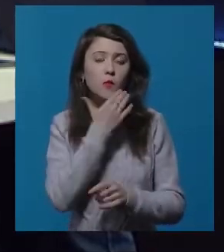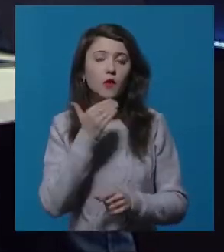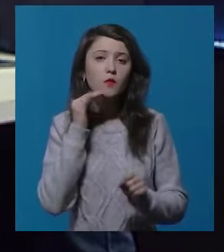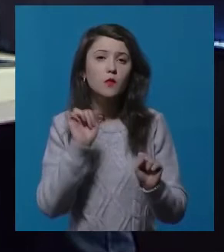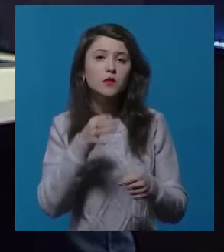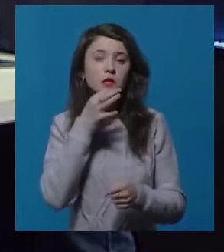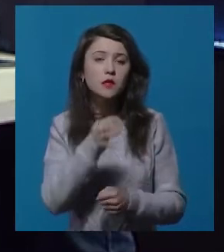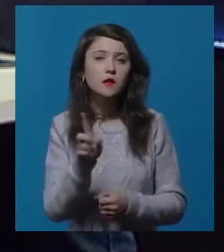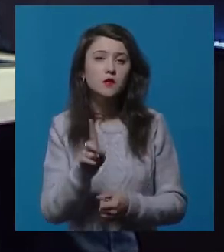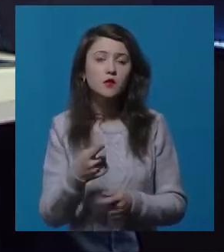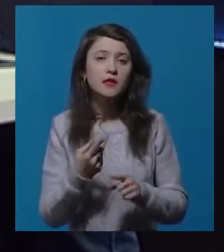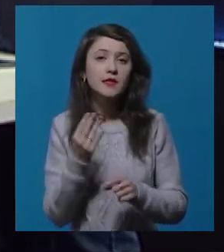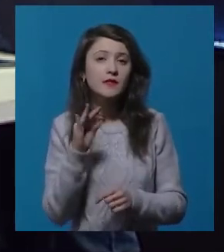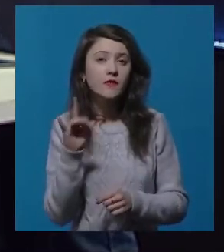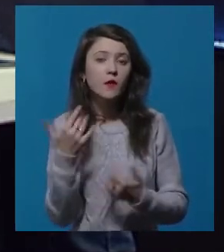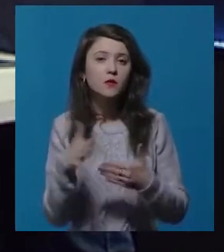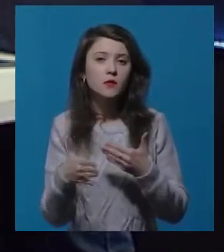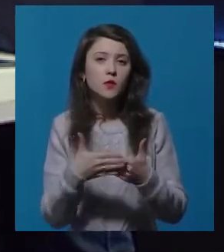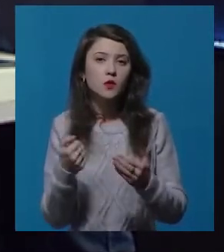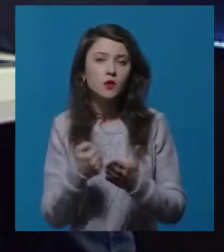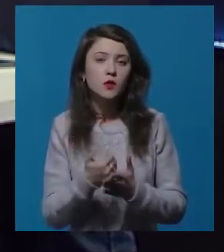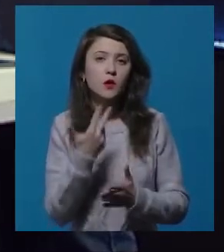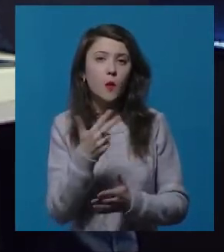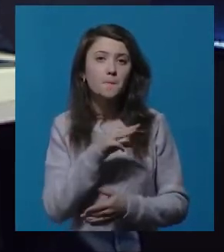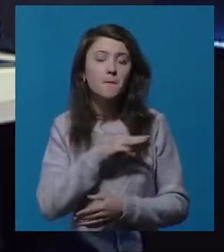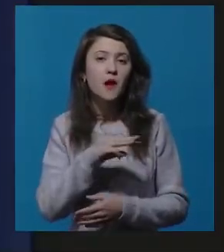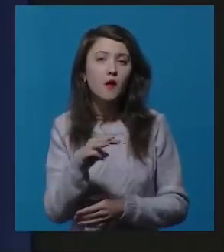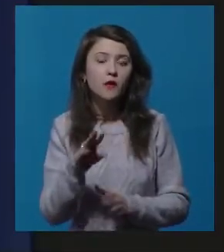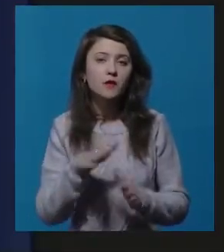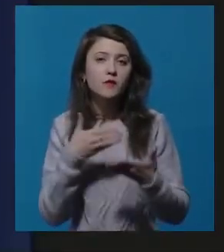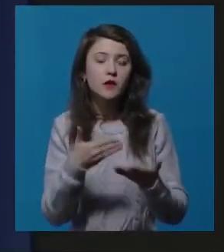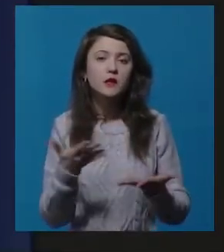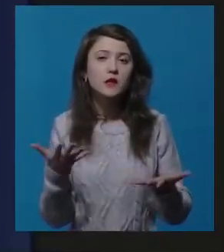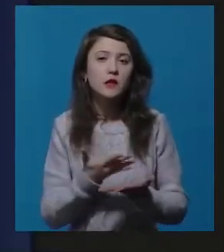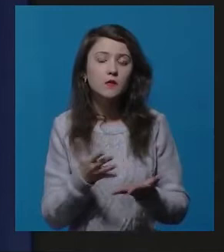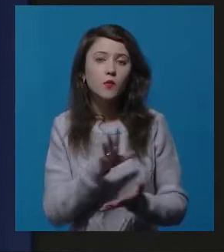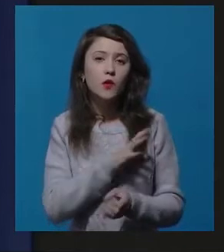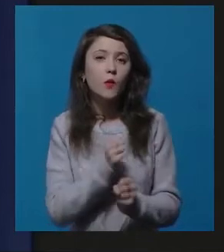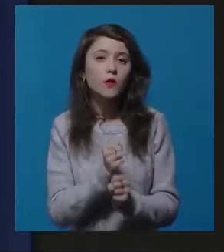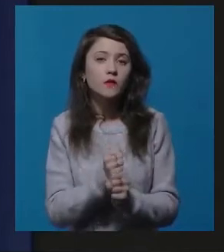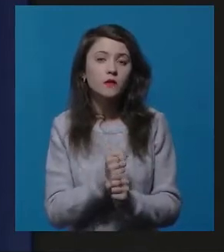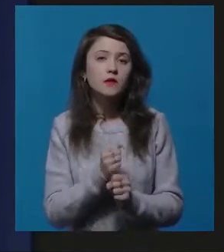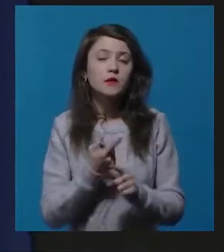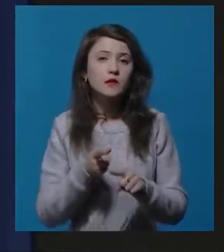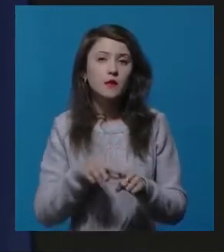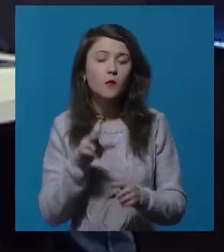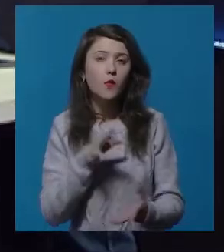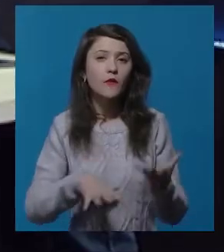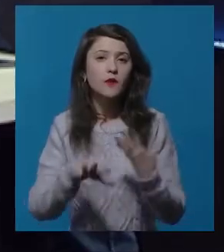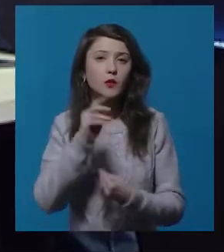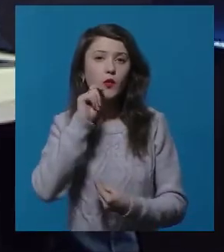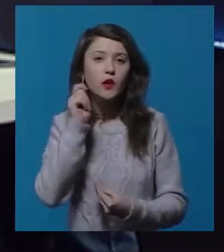що цифра вже наближається до 3 мільйонів звернень, які були опрацьовані. Якщо по всій Україні, так? Якщо по всій Україні,